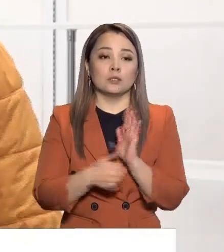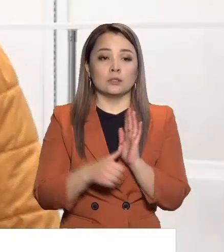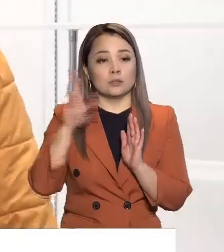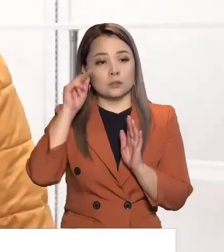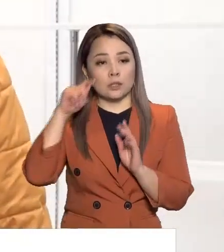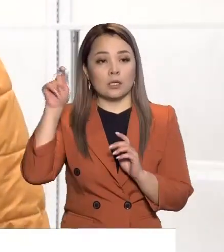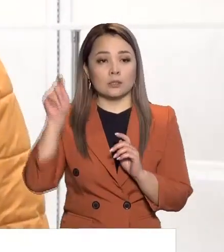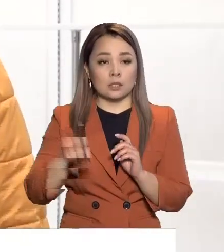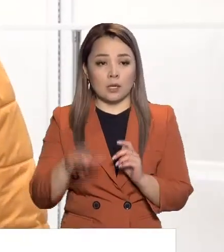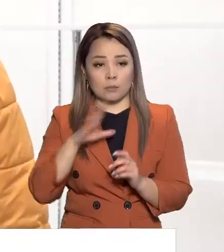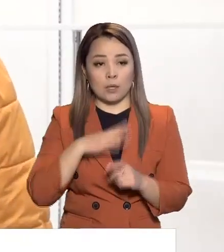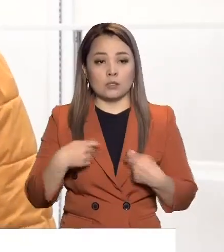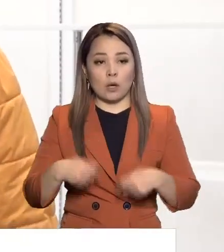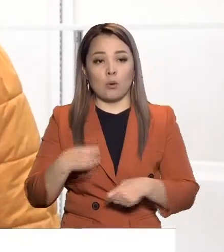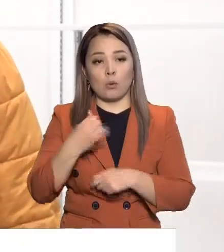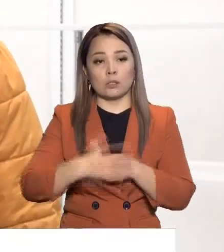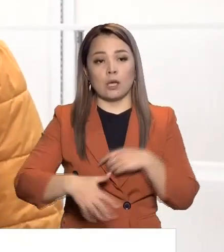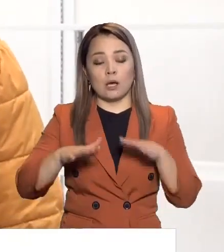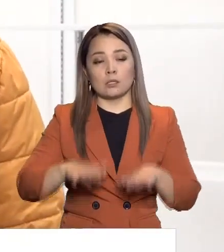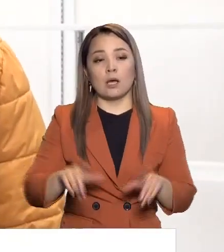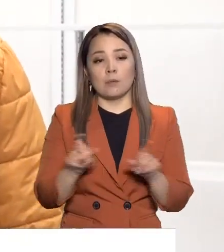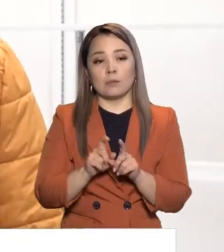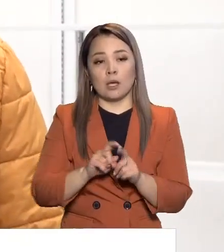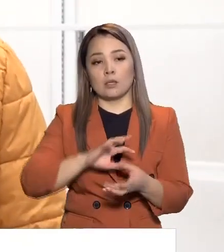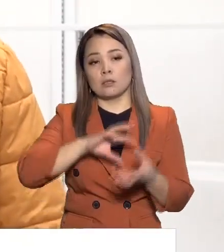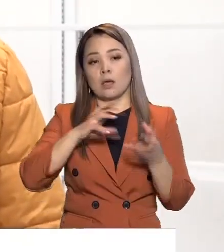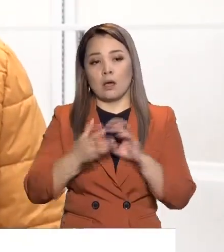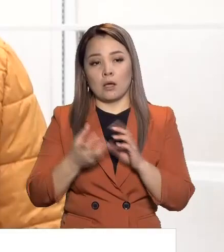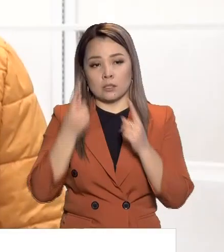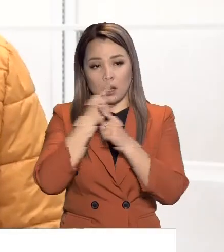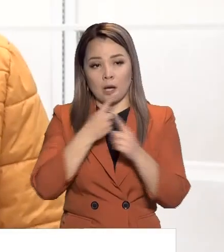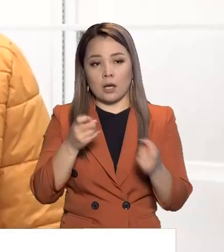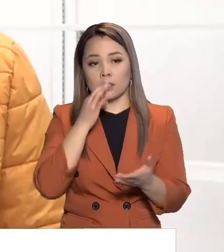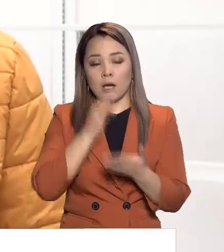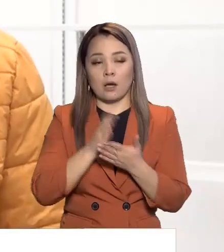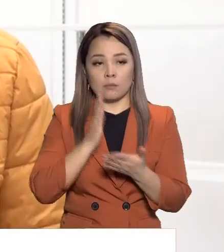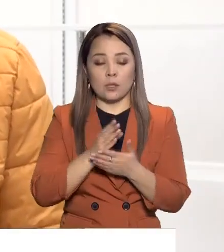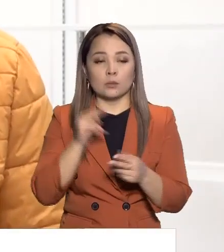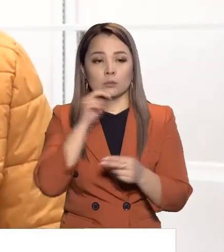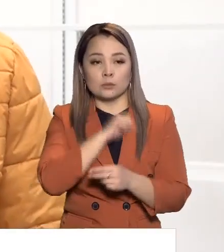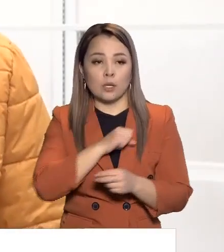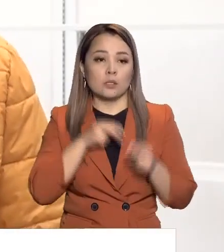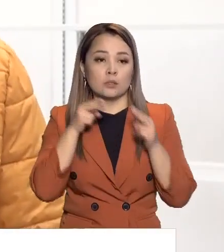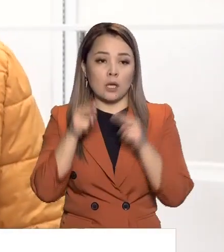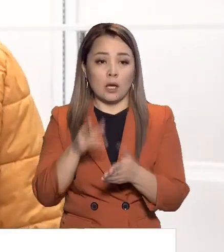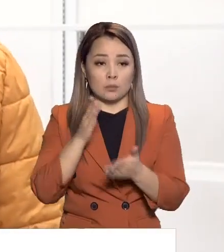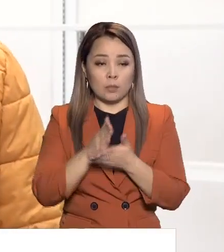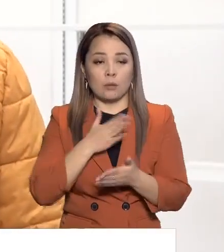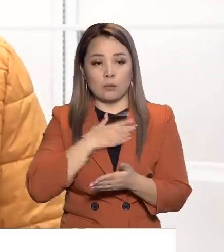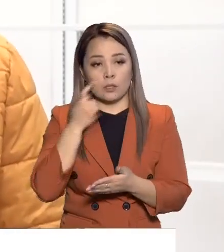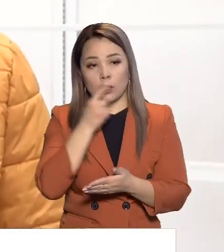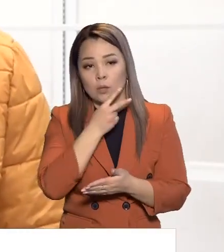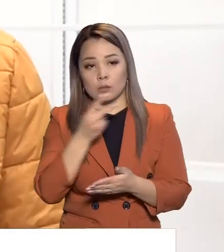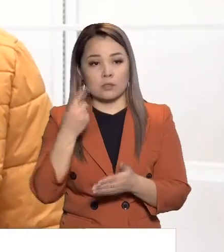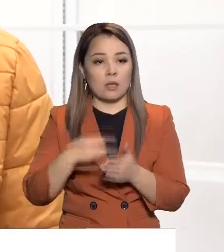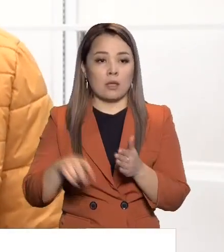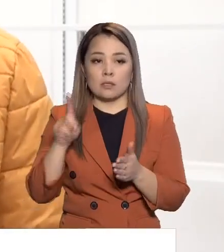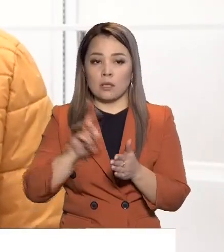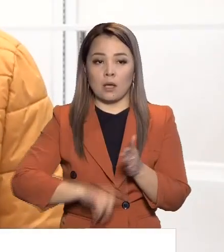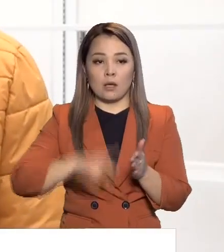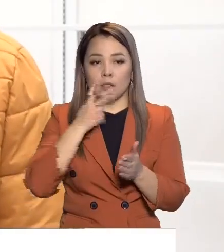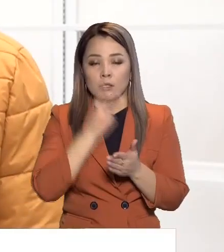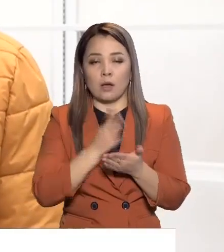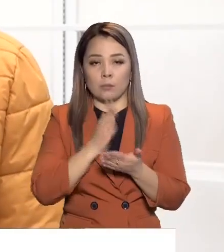6-шы қаңтар күні сауда орталығының әкімшілігі дүкеніміз қирап жатқан туралы хабарлады. Дереу осында келдік. Өз көзімізге өзіміз